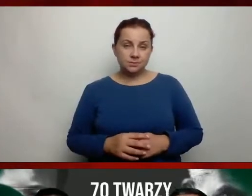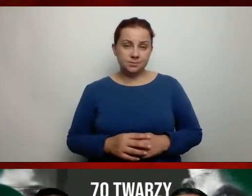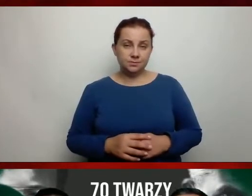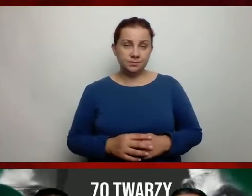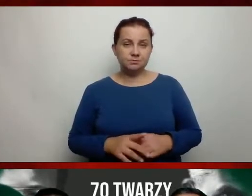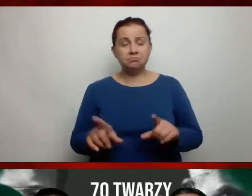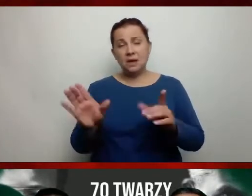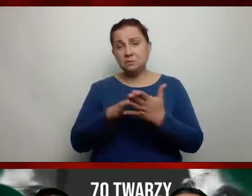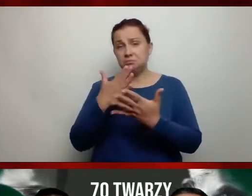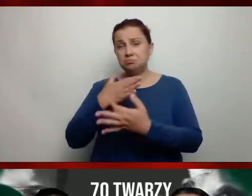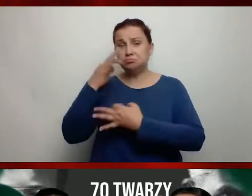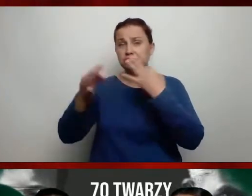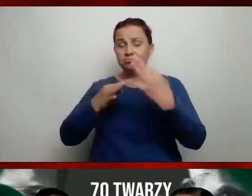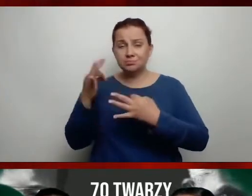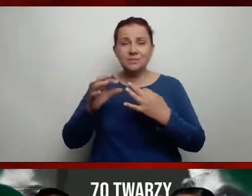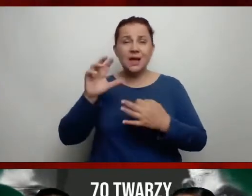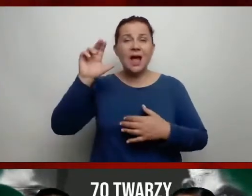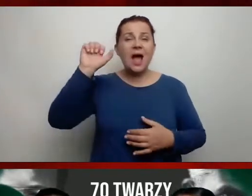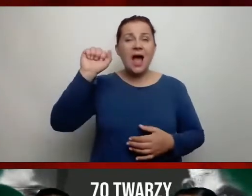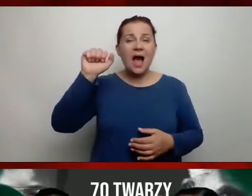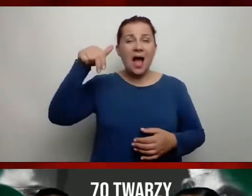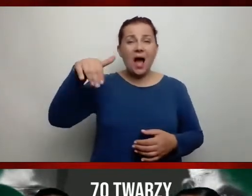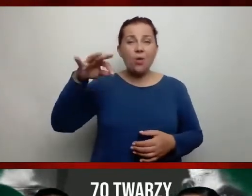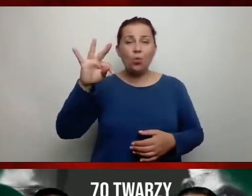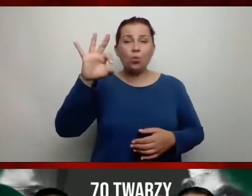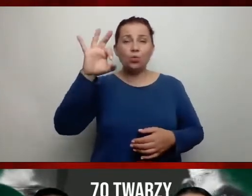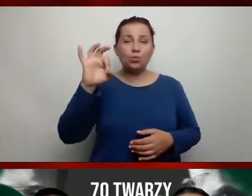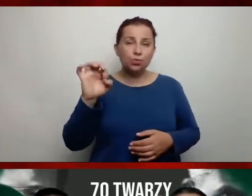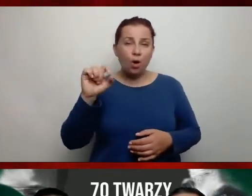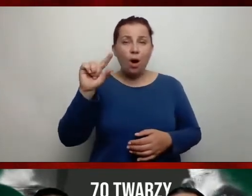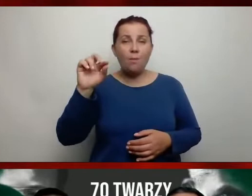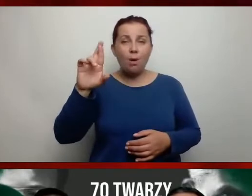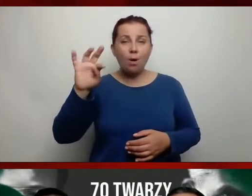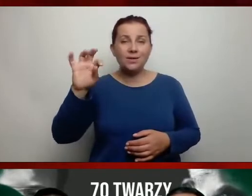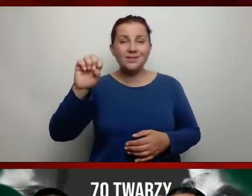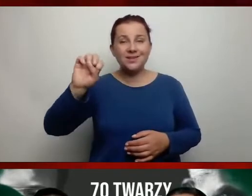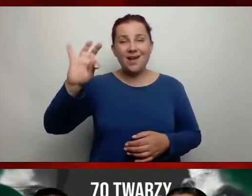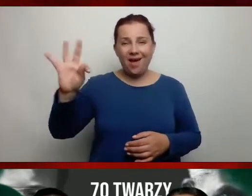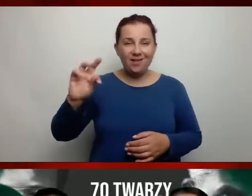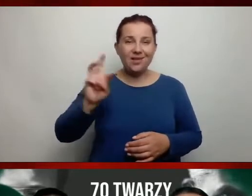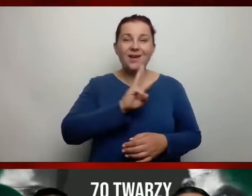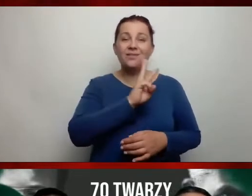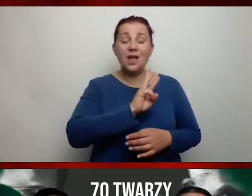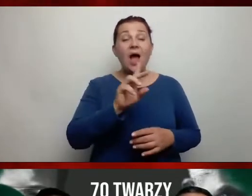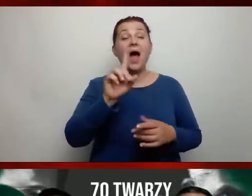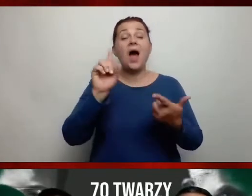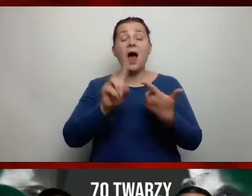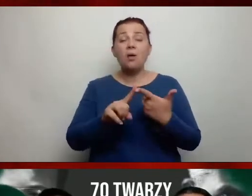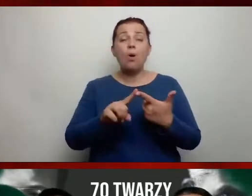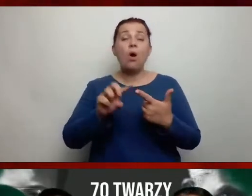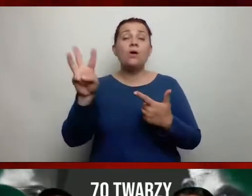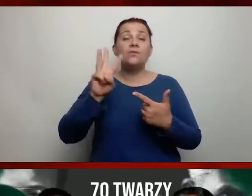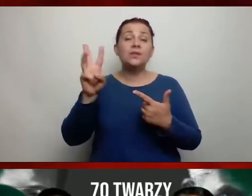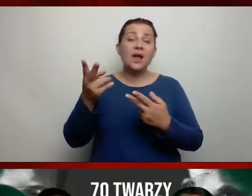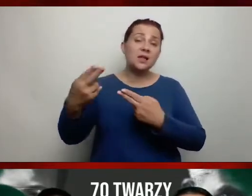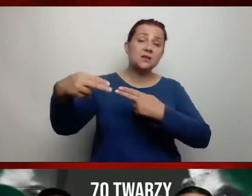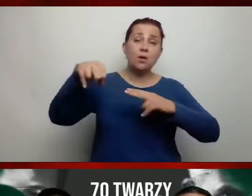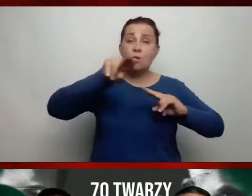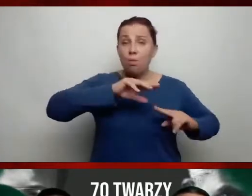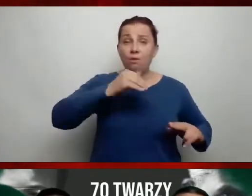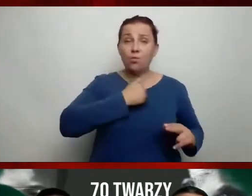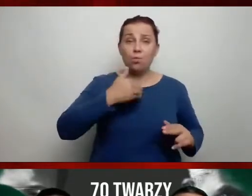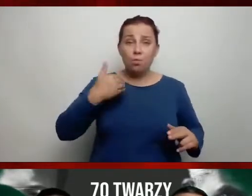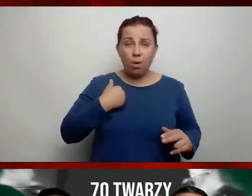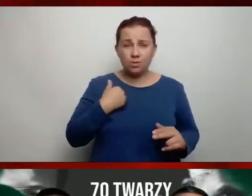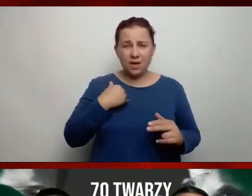powiedzmy autoportret Witkacego albo Witkacy do kraju wraca, albo mniej znanych utworów z Jackiem związanych. Chyba jest ich